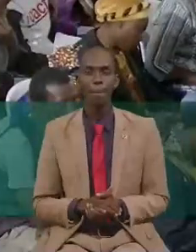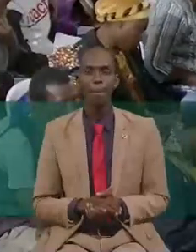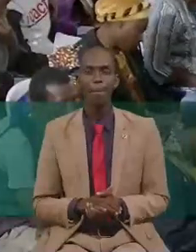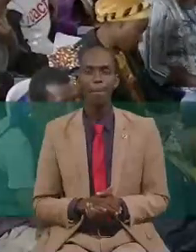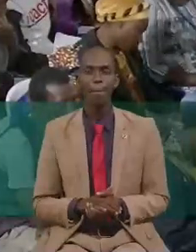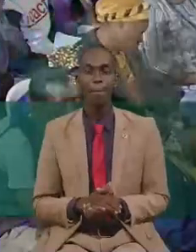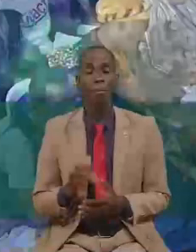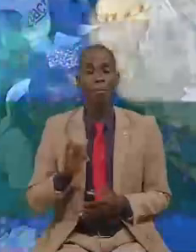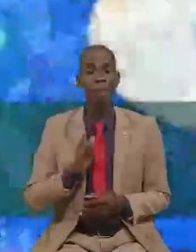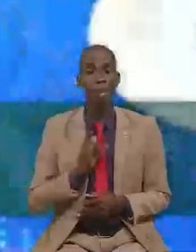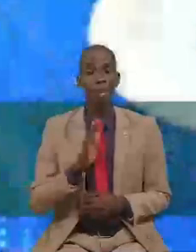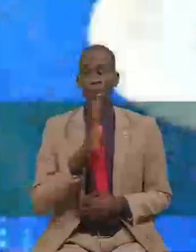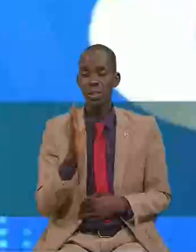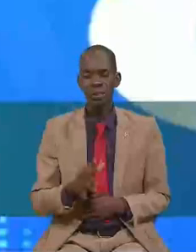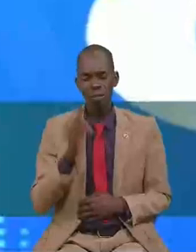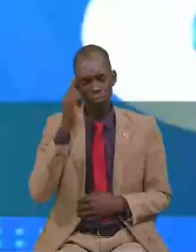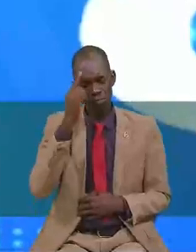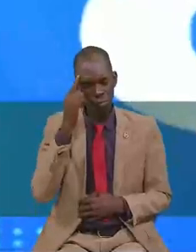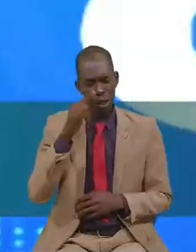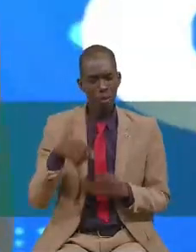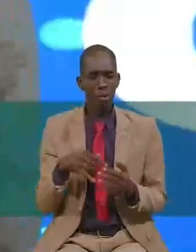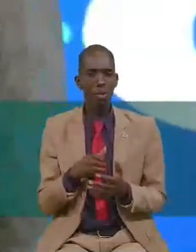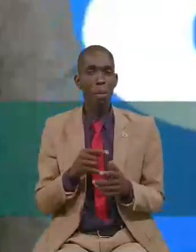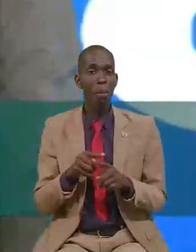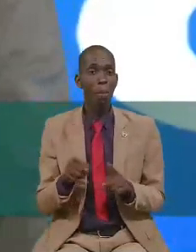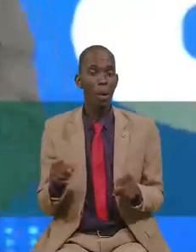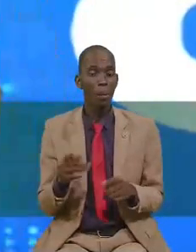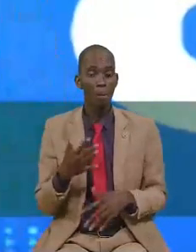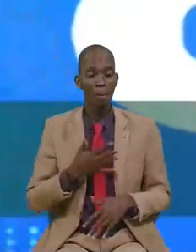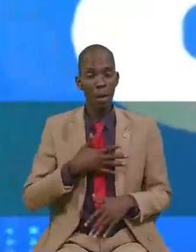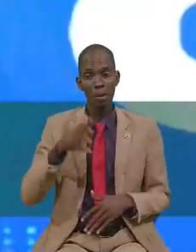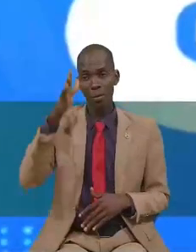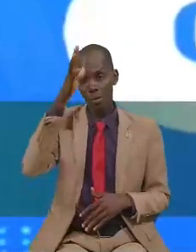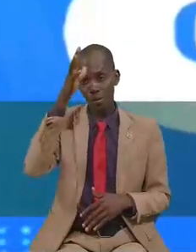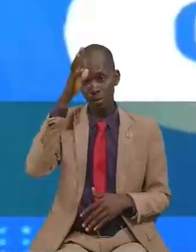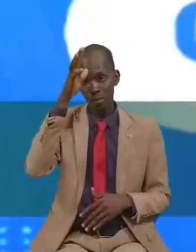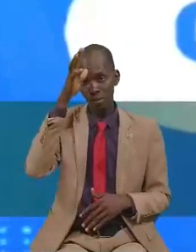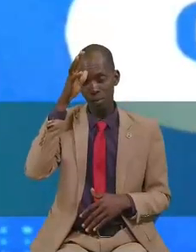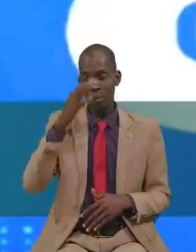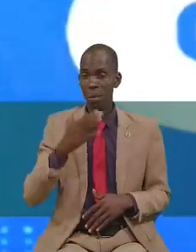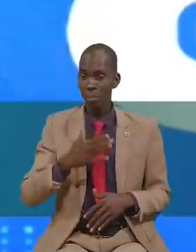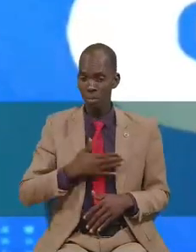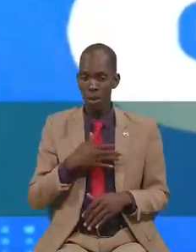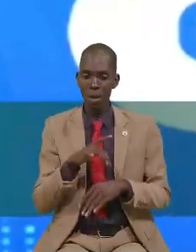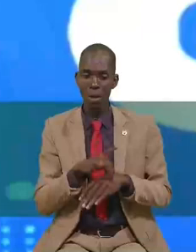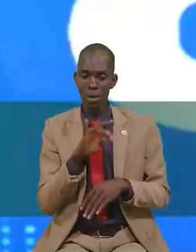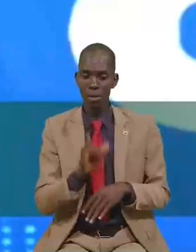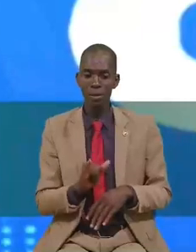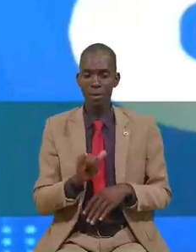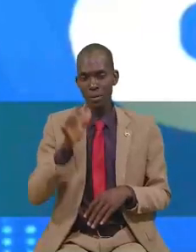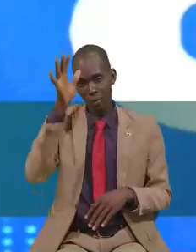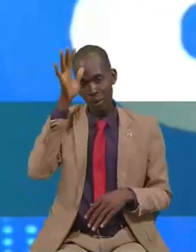Je n'avais jamais pensé à ça. Mais mon père naturel, biologique,